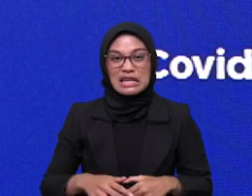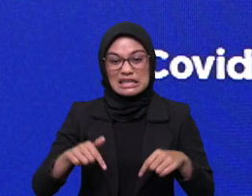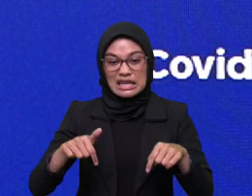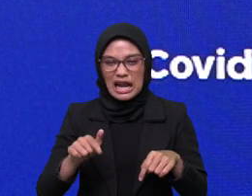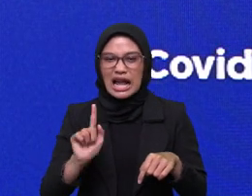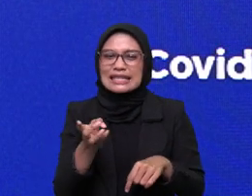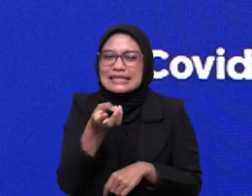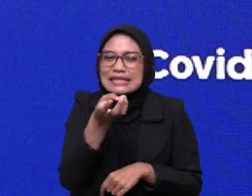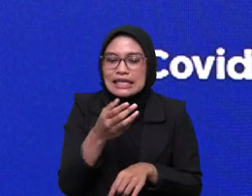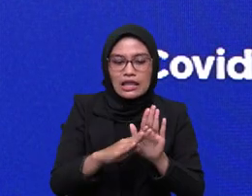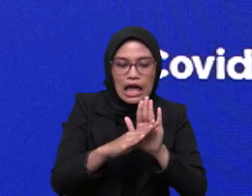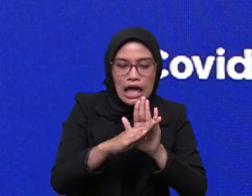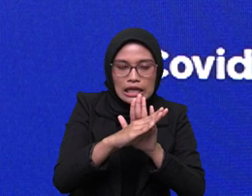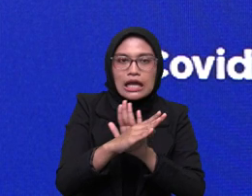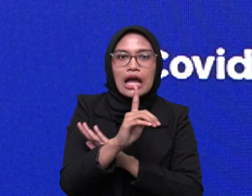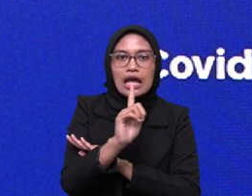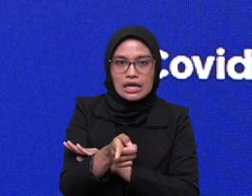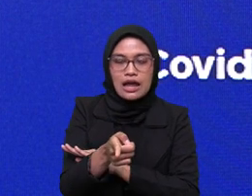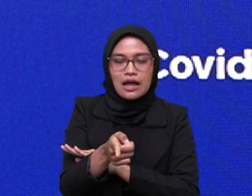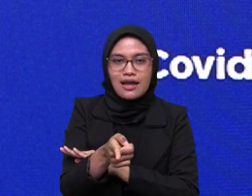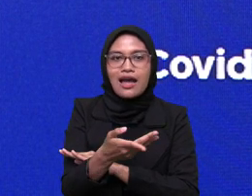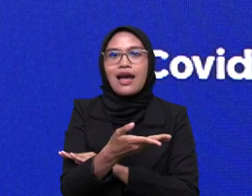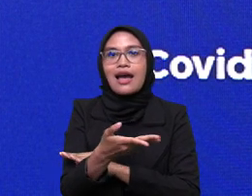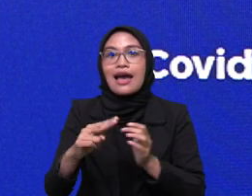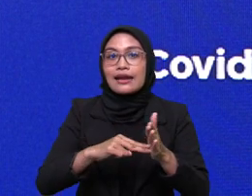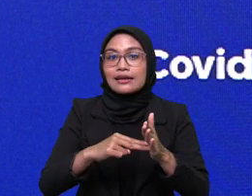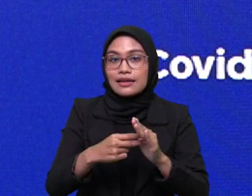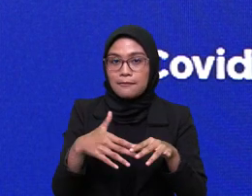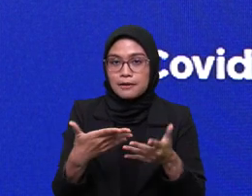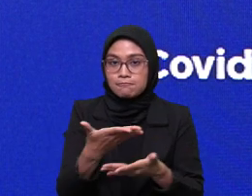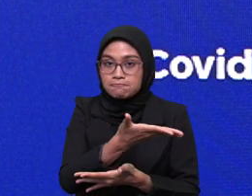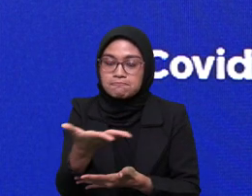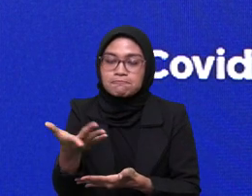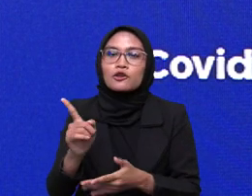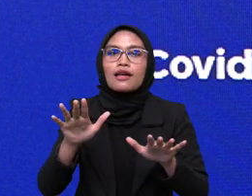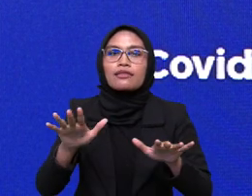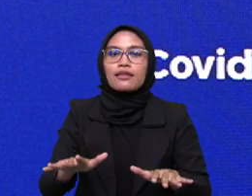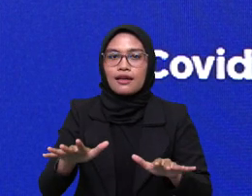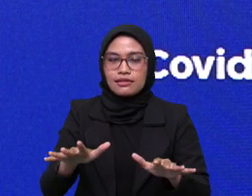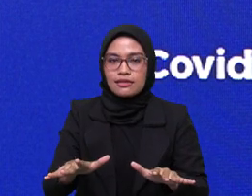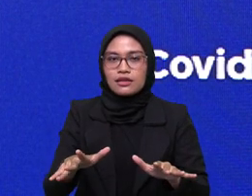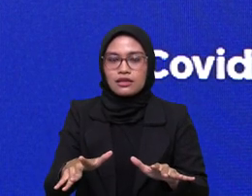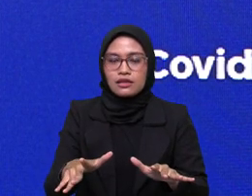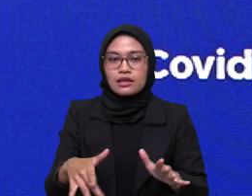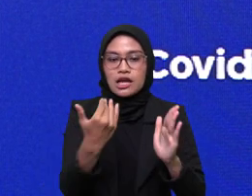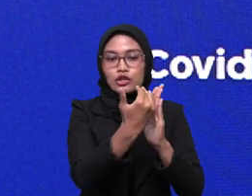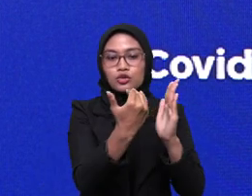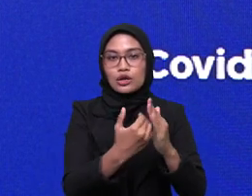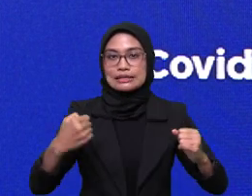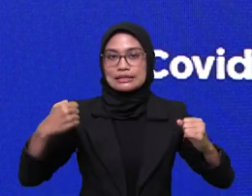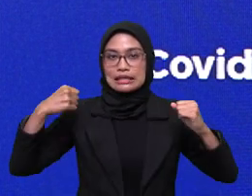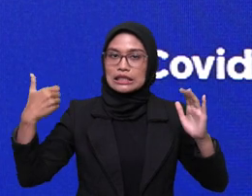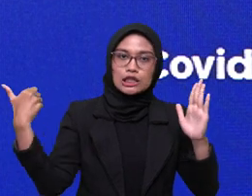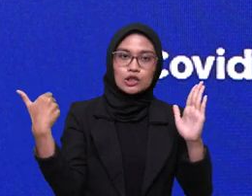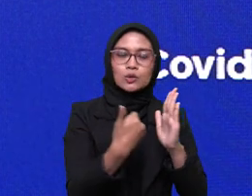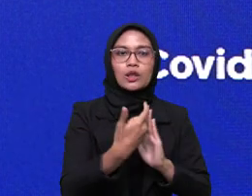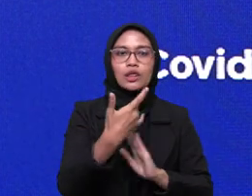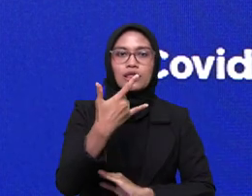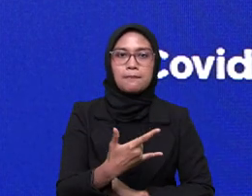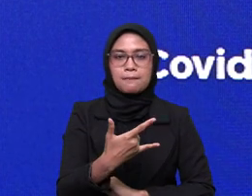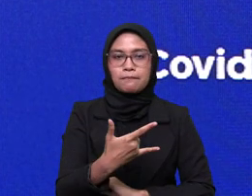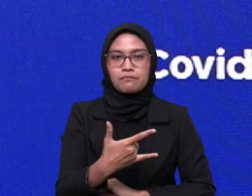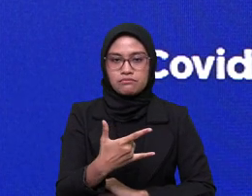ini maka kita harus mengendalikan diri dan menjalankan perilaku hidup bersih dan sehat mengingat dinamika